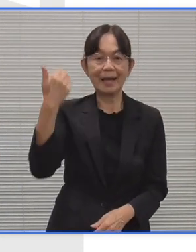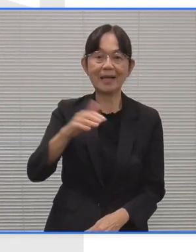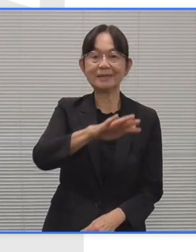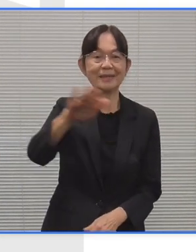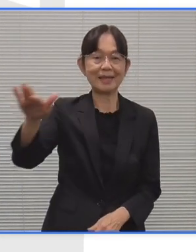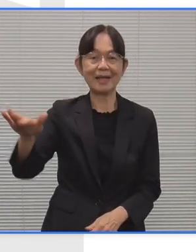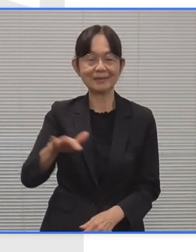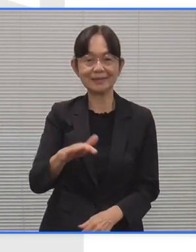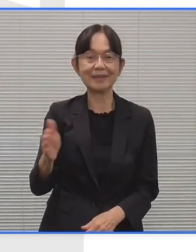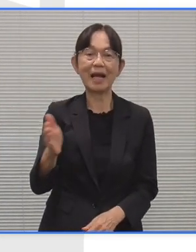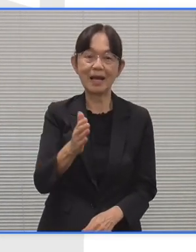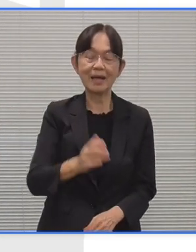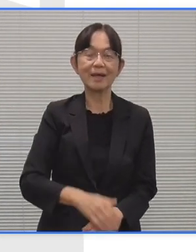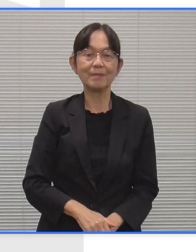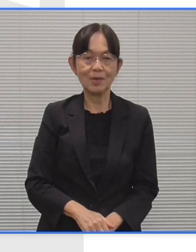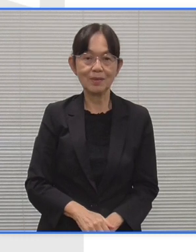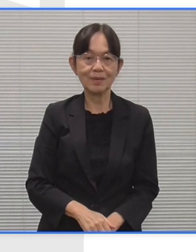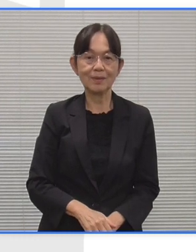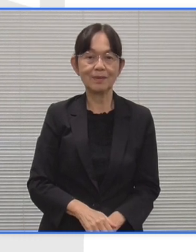代からですね